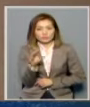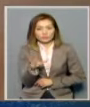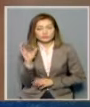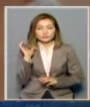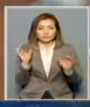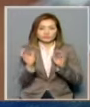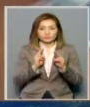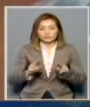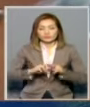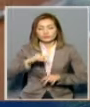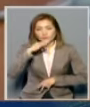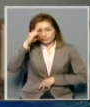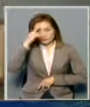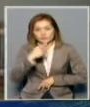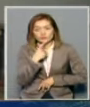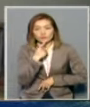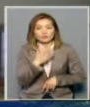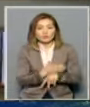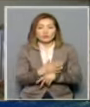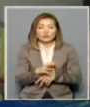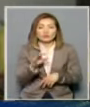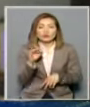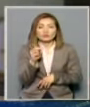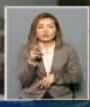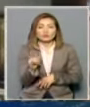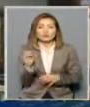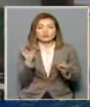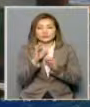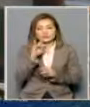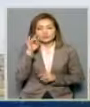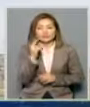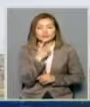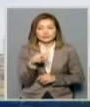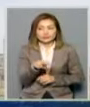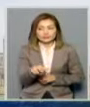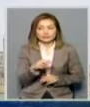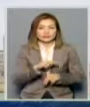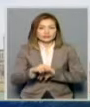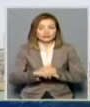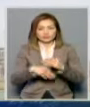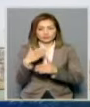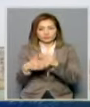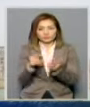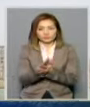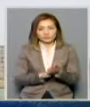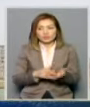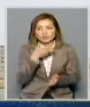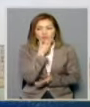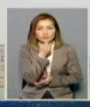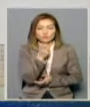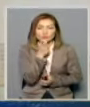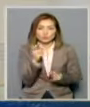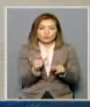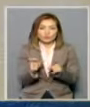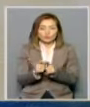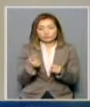институтында қазақ әдебиеті пәнінен дәріс берді. Атырау университетінің қазақ әдебиеті кафедрасының меңгерушісі болды. Көркем сөзде көш бастап,